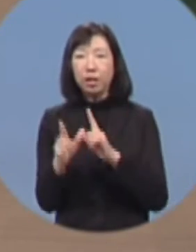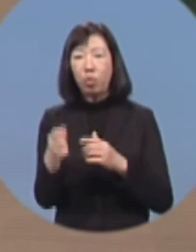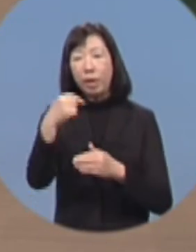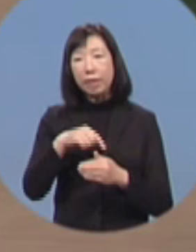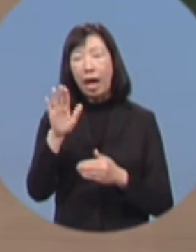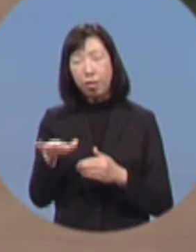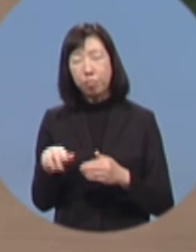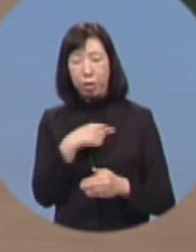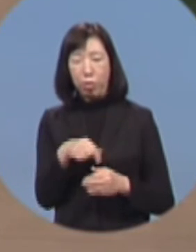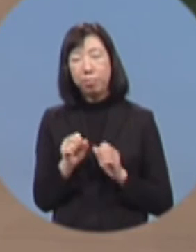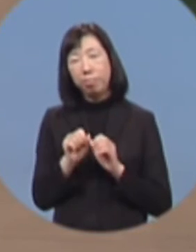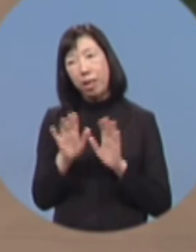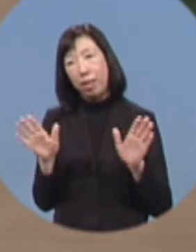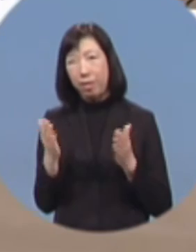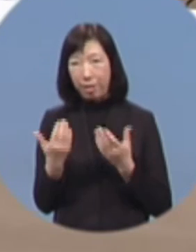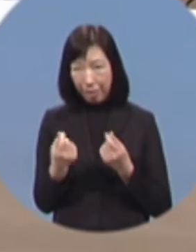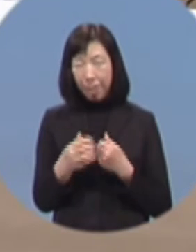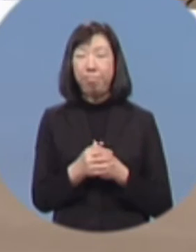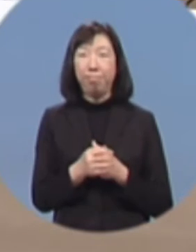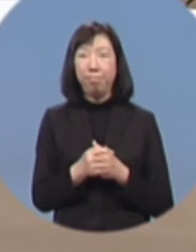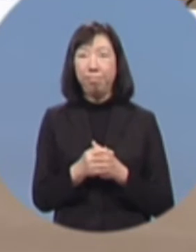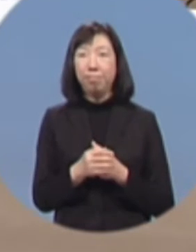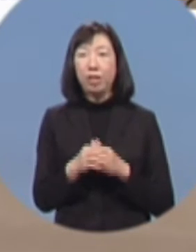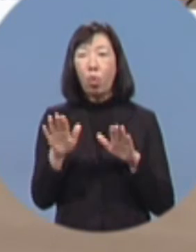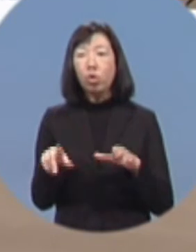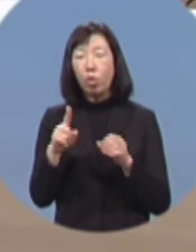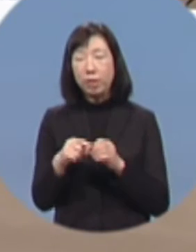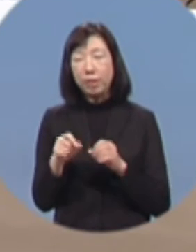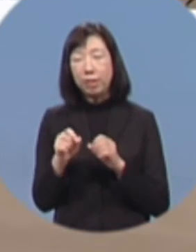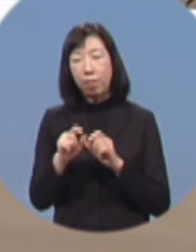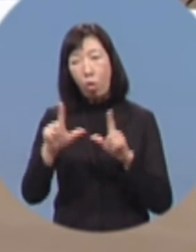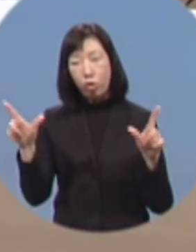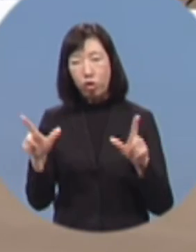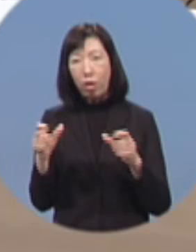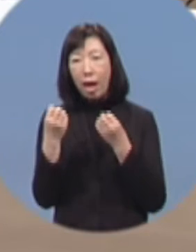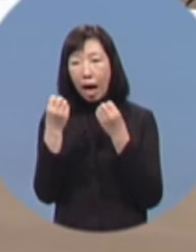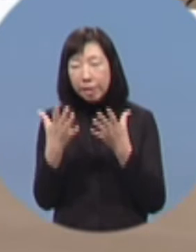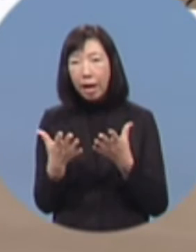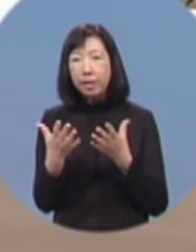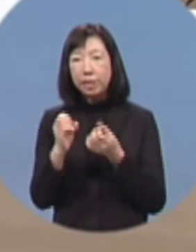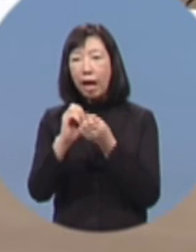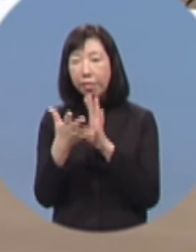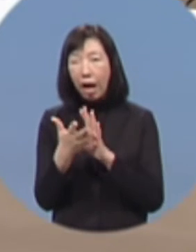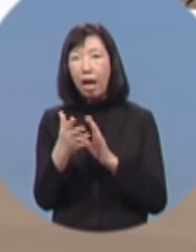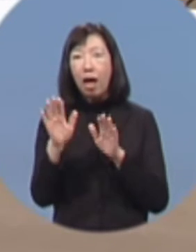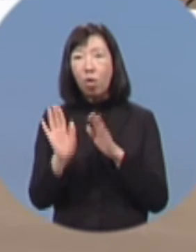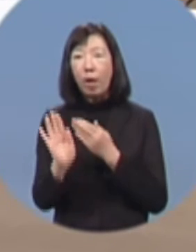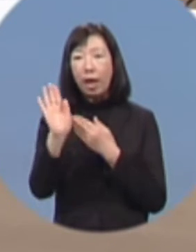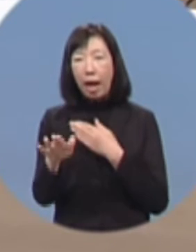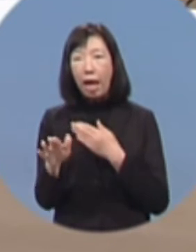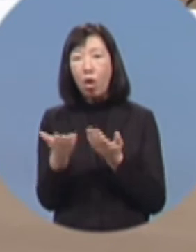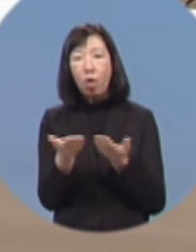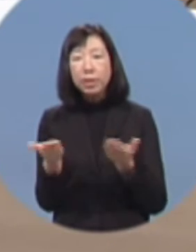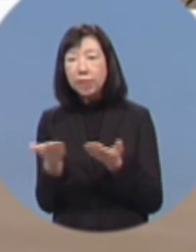あると華やかな気持ちになりますね。 はい、今年デビューしたカラーの新品種ブリリアントベル、これからお花